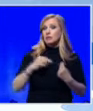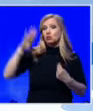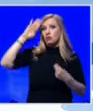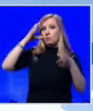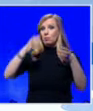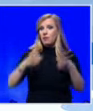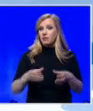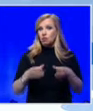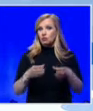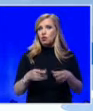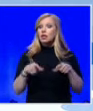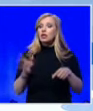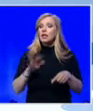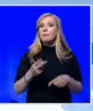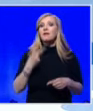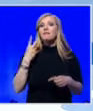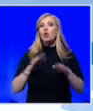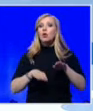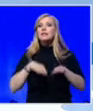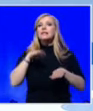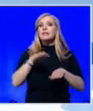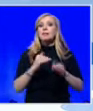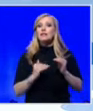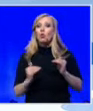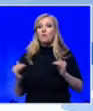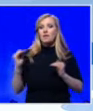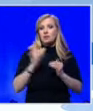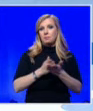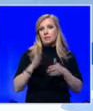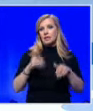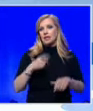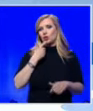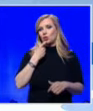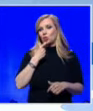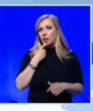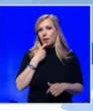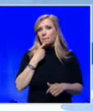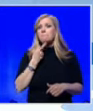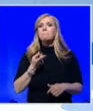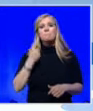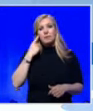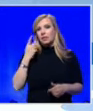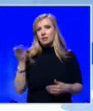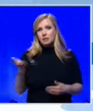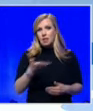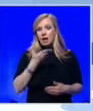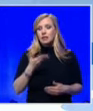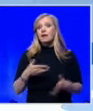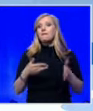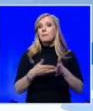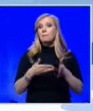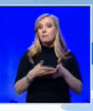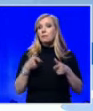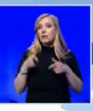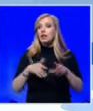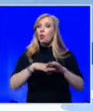служебното правителство, че ще има втора стъпка на увеличение през тази година още. Тъй като знаете, макар